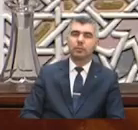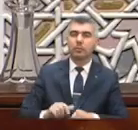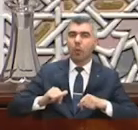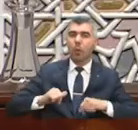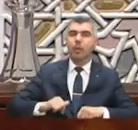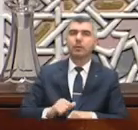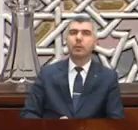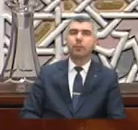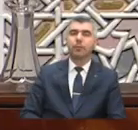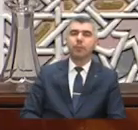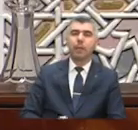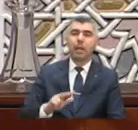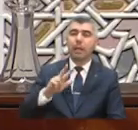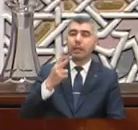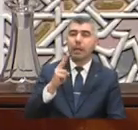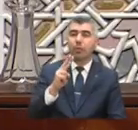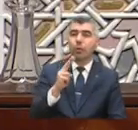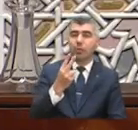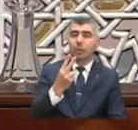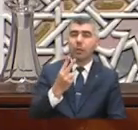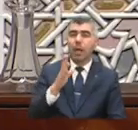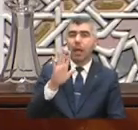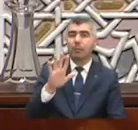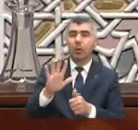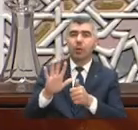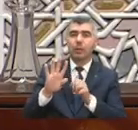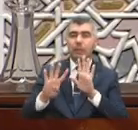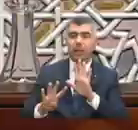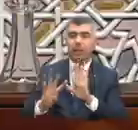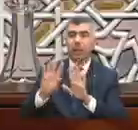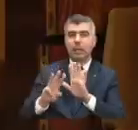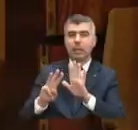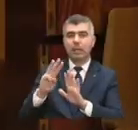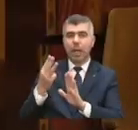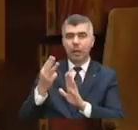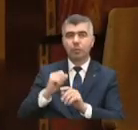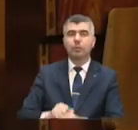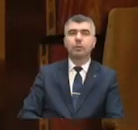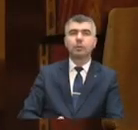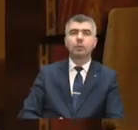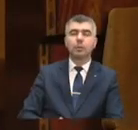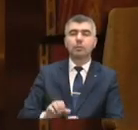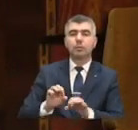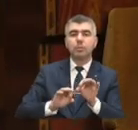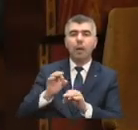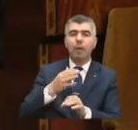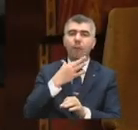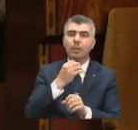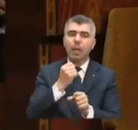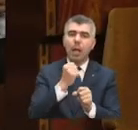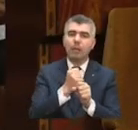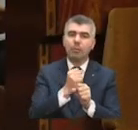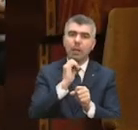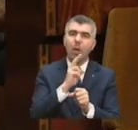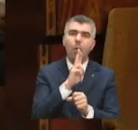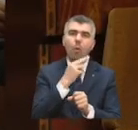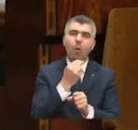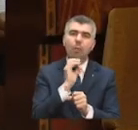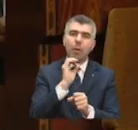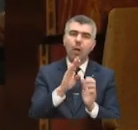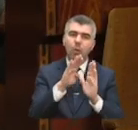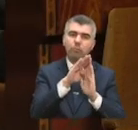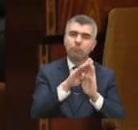السيد الوزير، المادة 23 من القانون 65/13 المتعلق بتنظيم وتسيير أشغال الحكومة والوضع القانوني